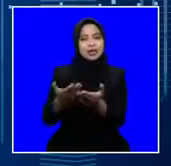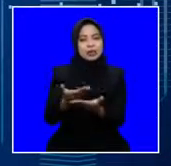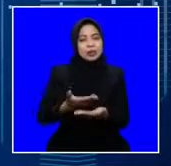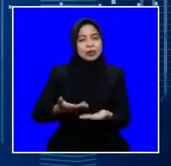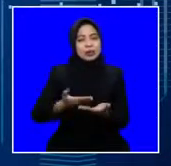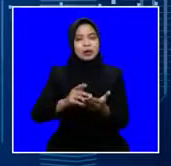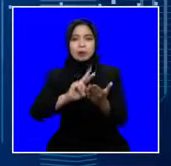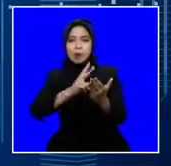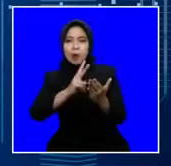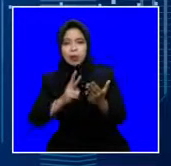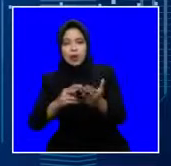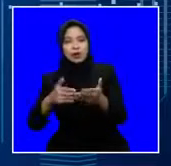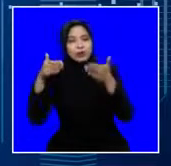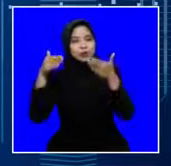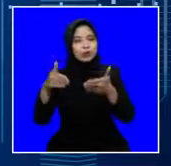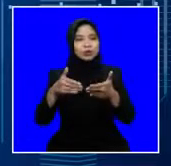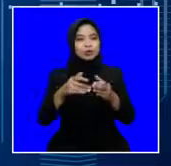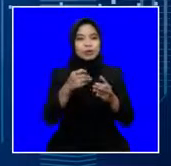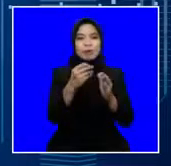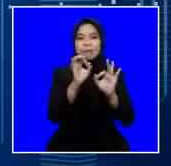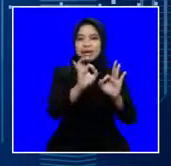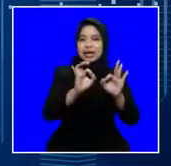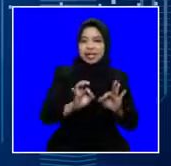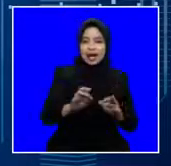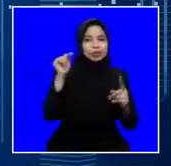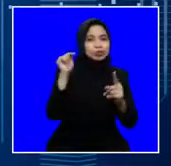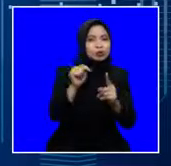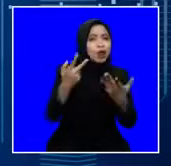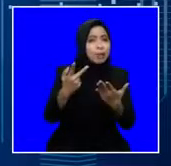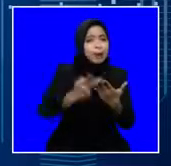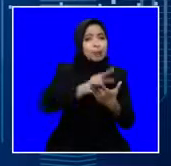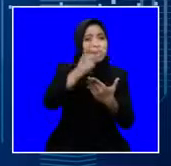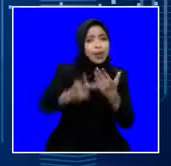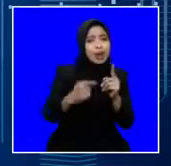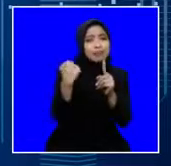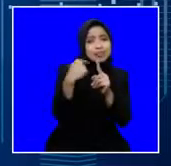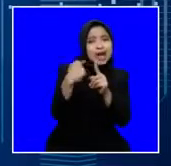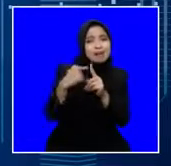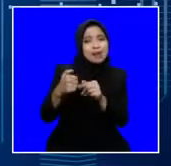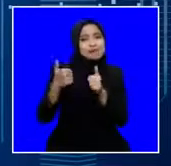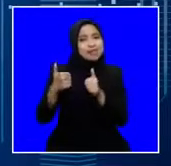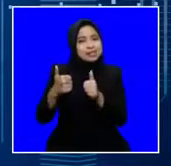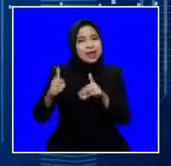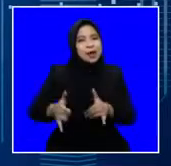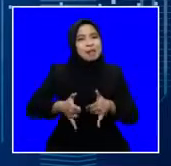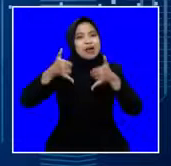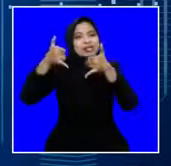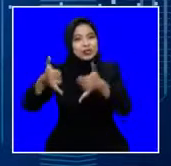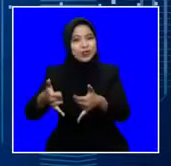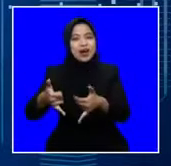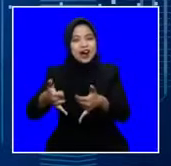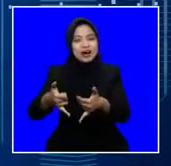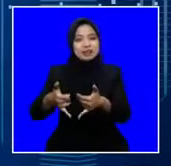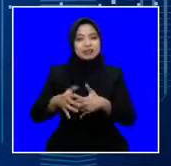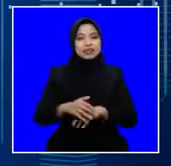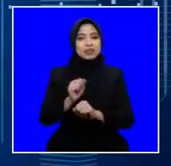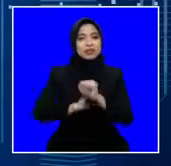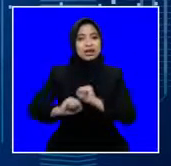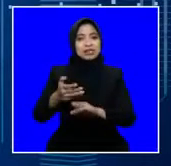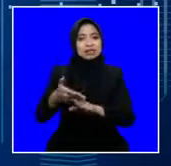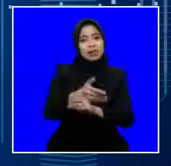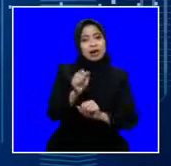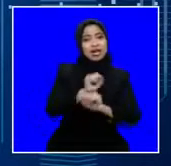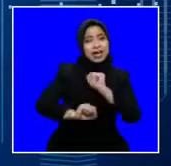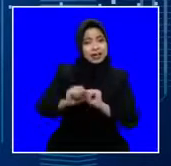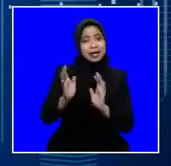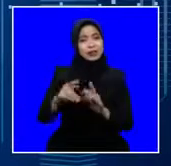dalam LPDP untuk memperluas program beasiswa yang sudah dilakukan sekarang.